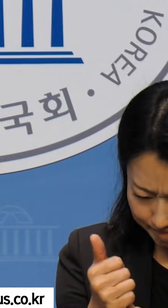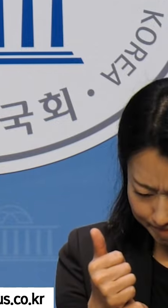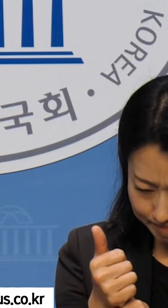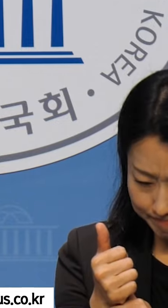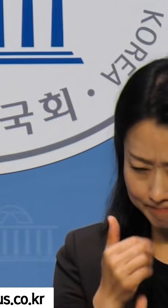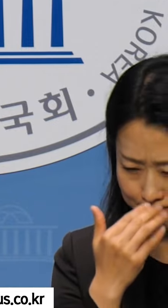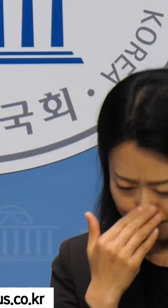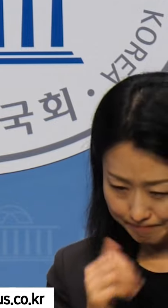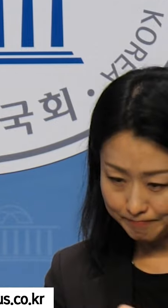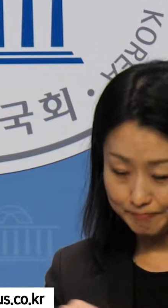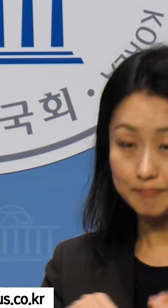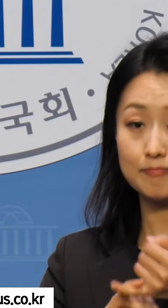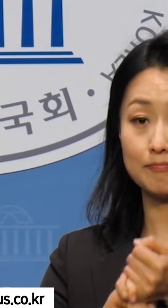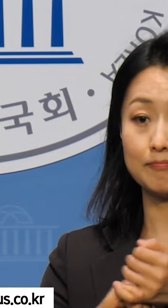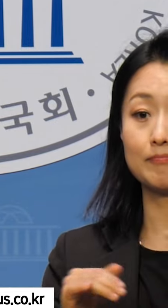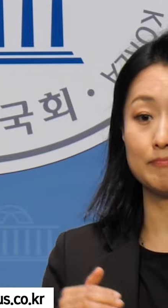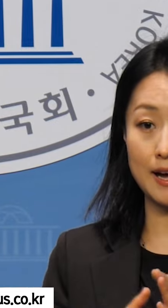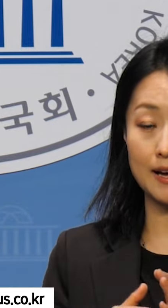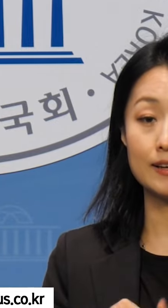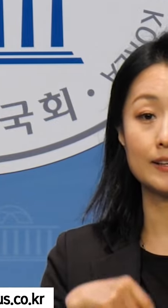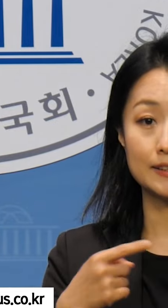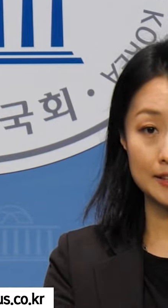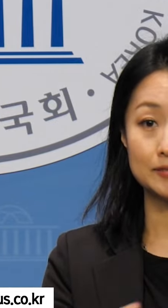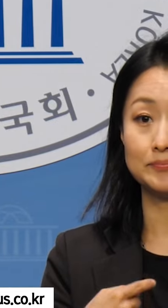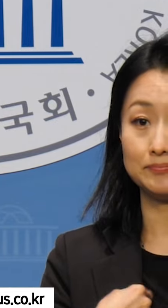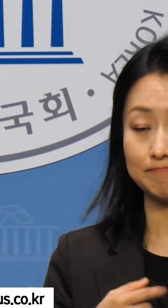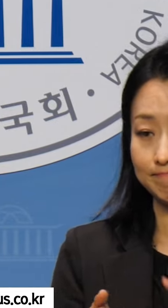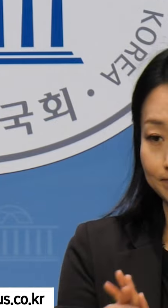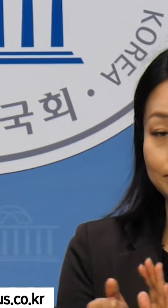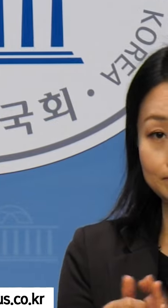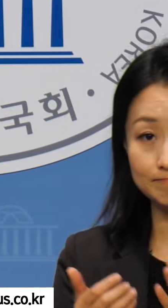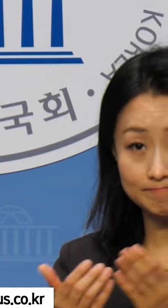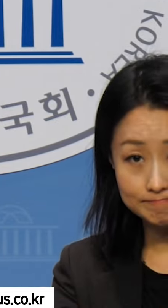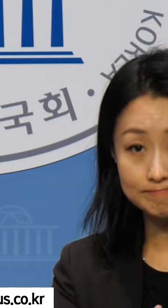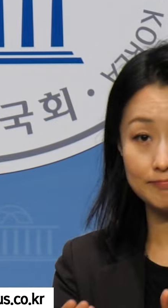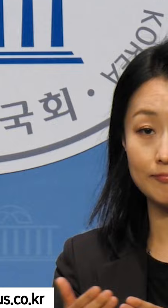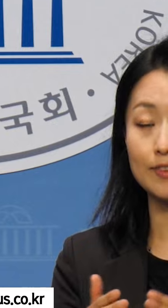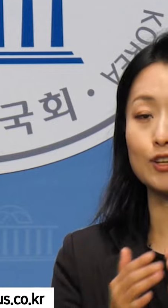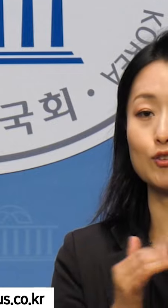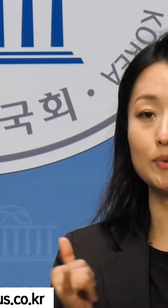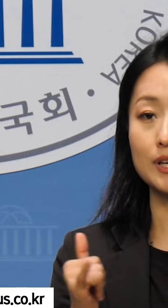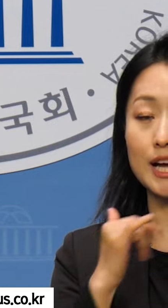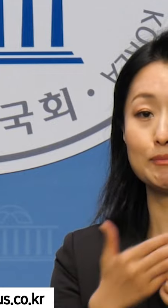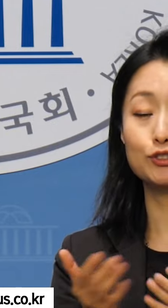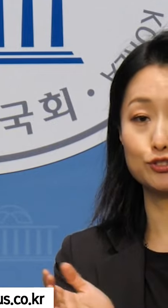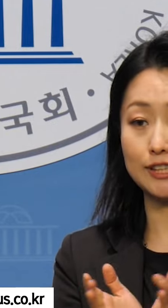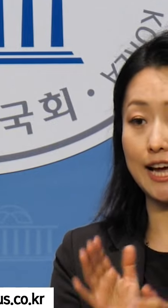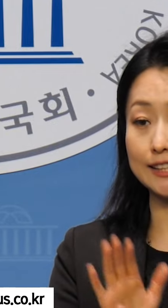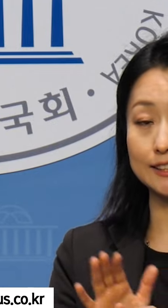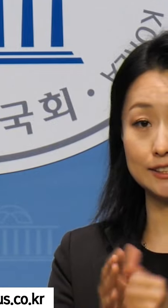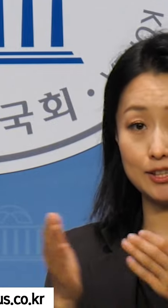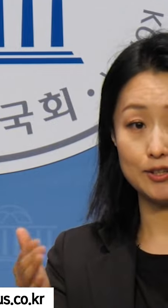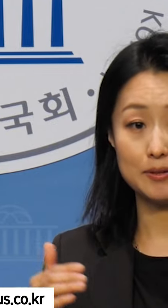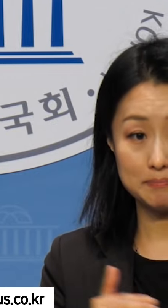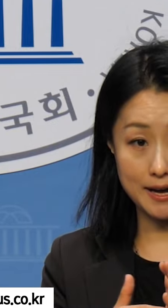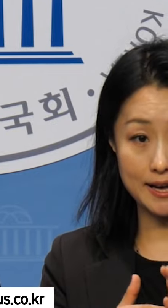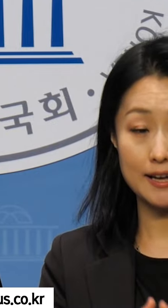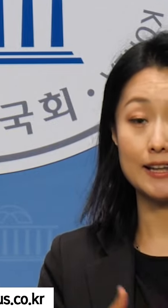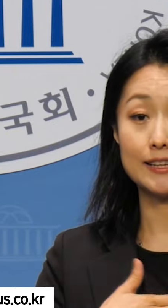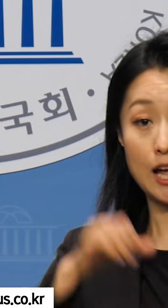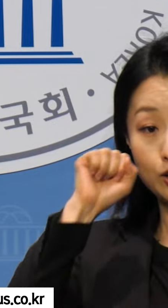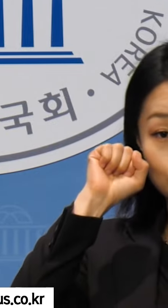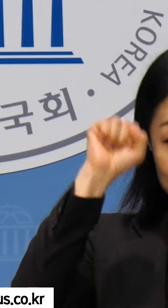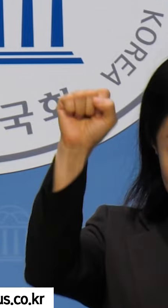약속을 드렸습니다. 그렇게 늘 한 발자국 뒤에서 국민과 민주당을 지탱했던 저 한준호는 이런